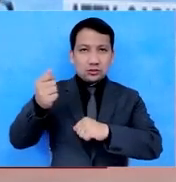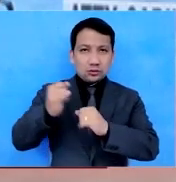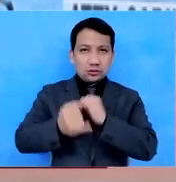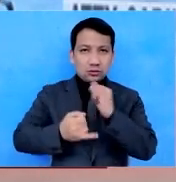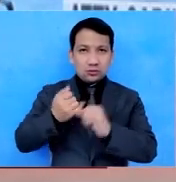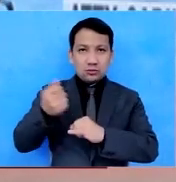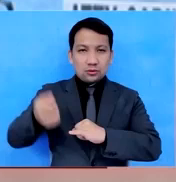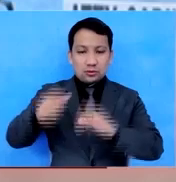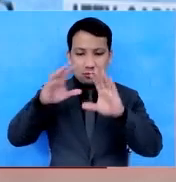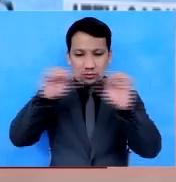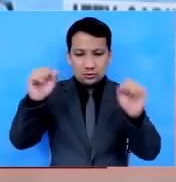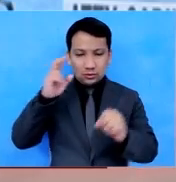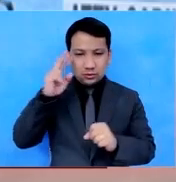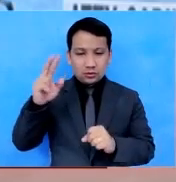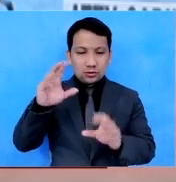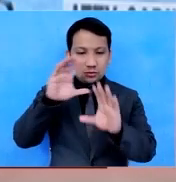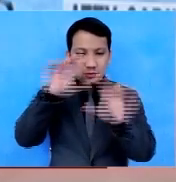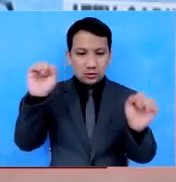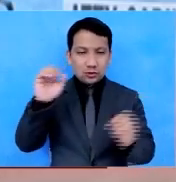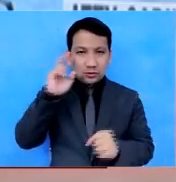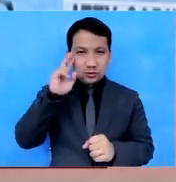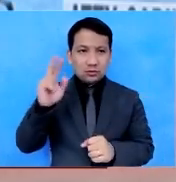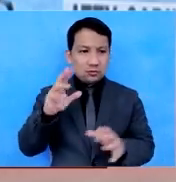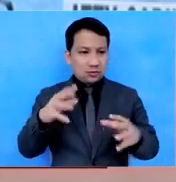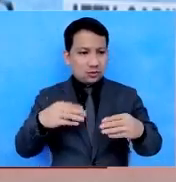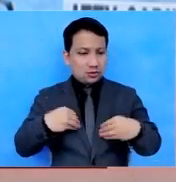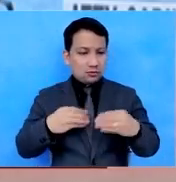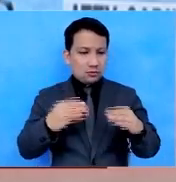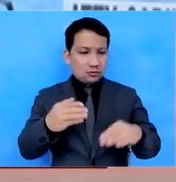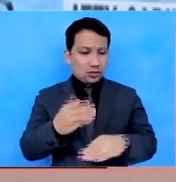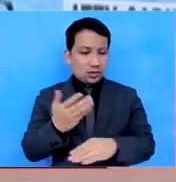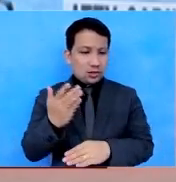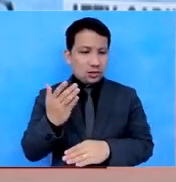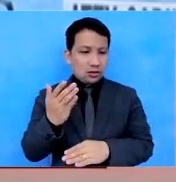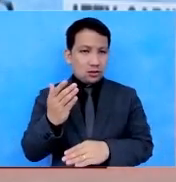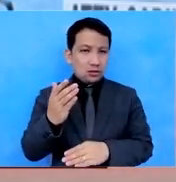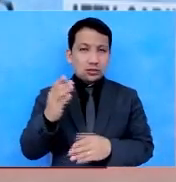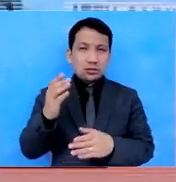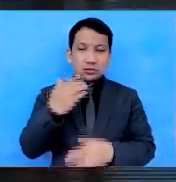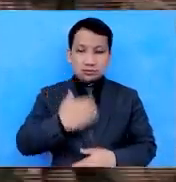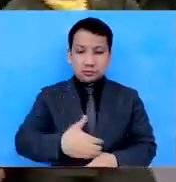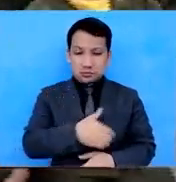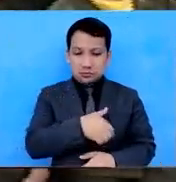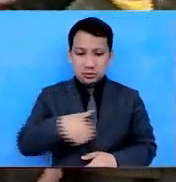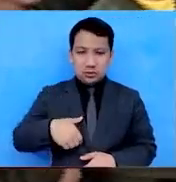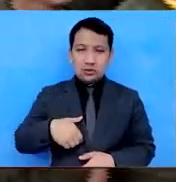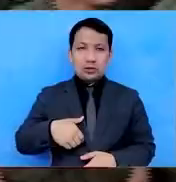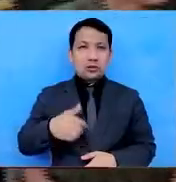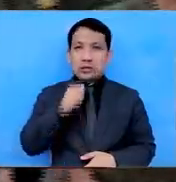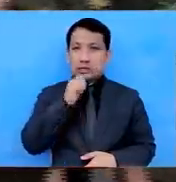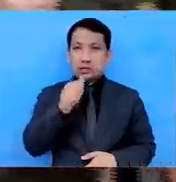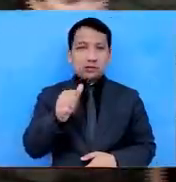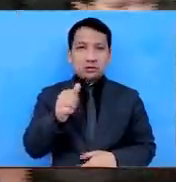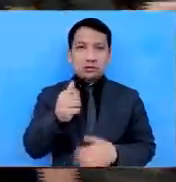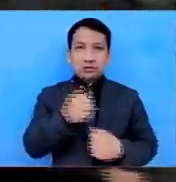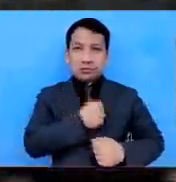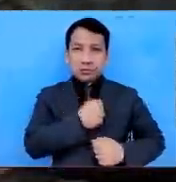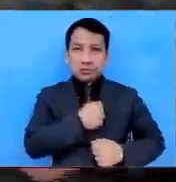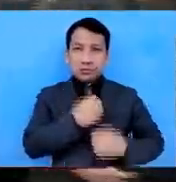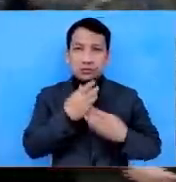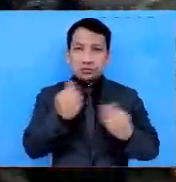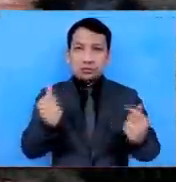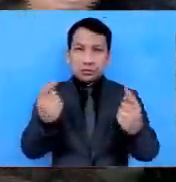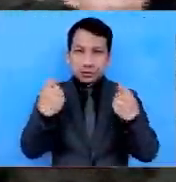natin mismo, si Ginoong Marcos, ang umamin sa Davos na hindi military solutions. Sabi ni Galvez, sisikapin